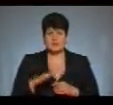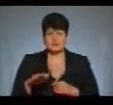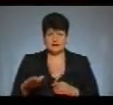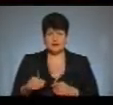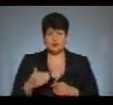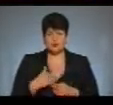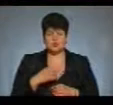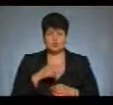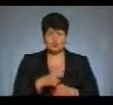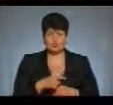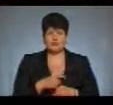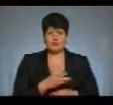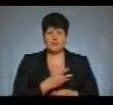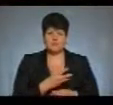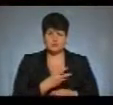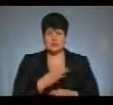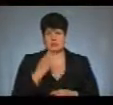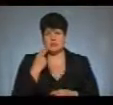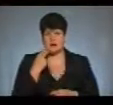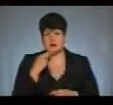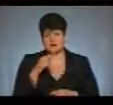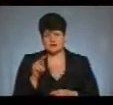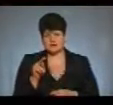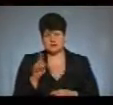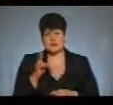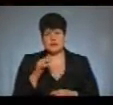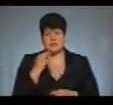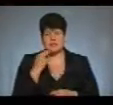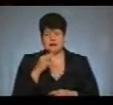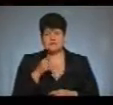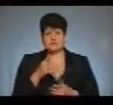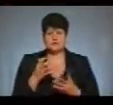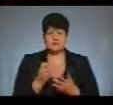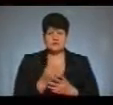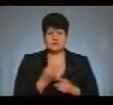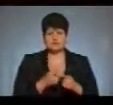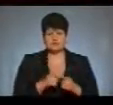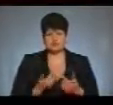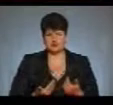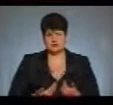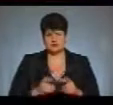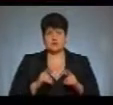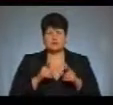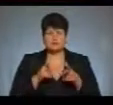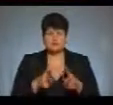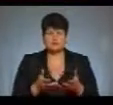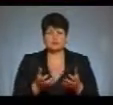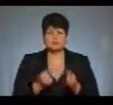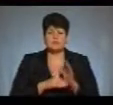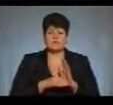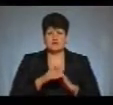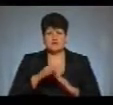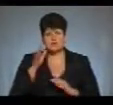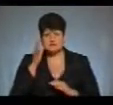хочу йому побажати найкращого. Найкращого, щоб він досягнув в цьому житті, щоб він поступив, щоб він отримав вищу